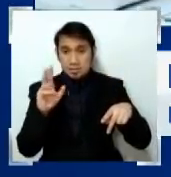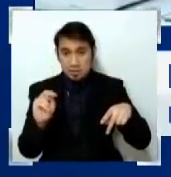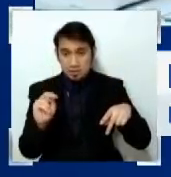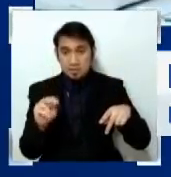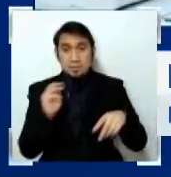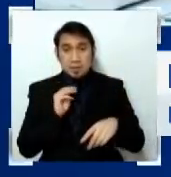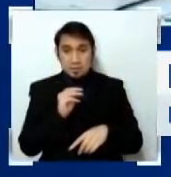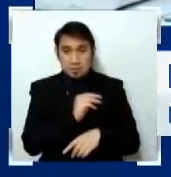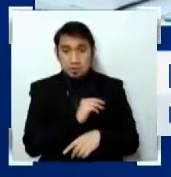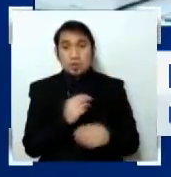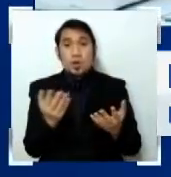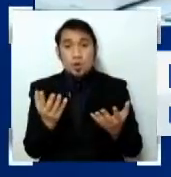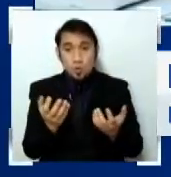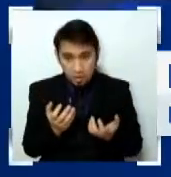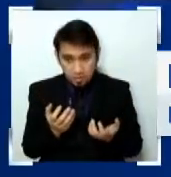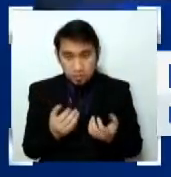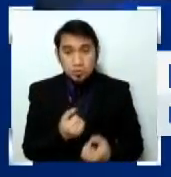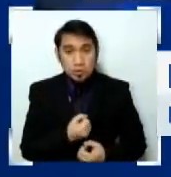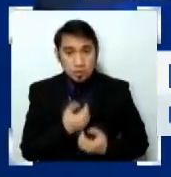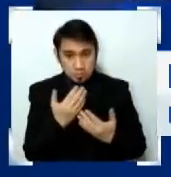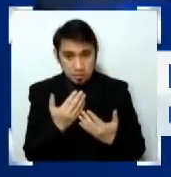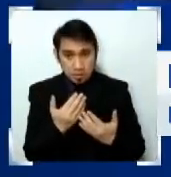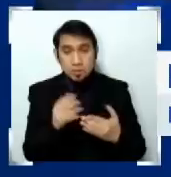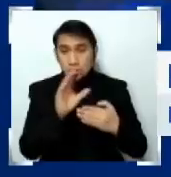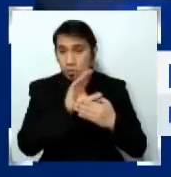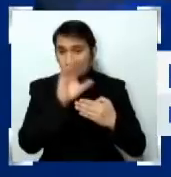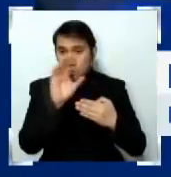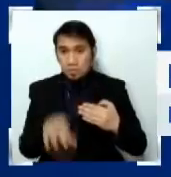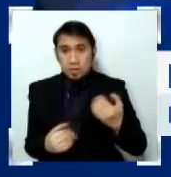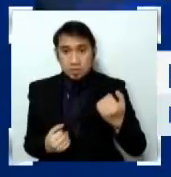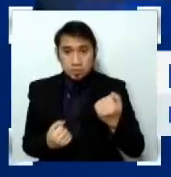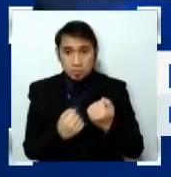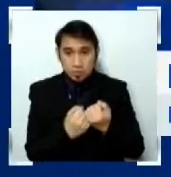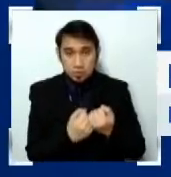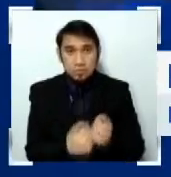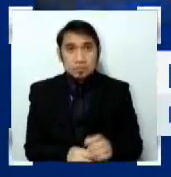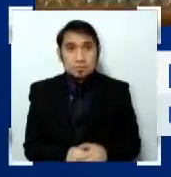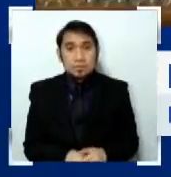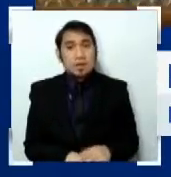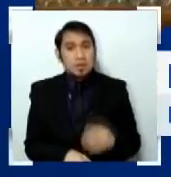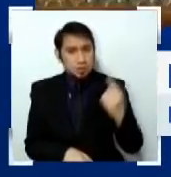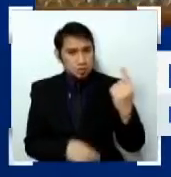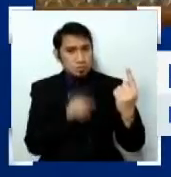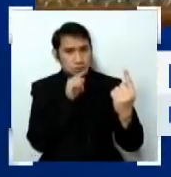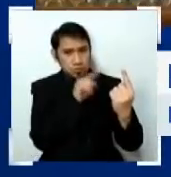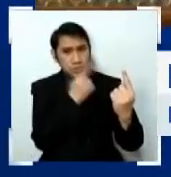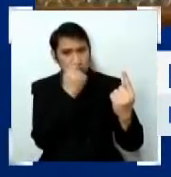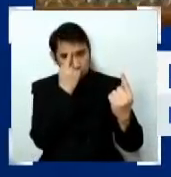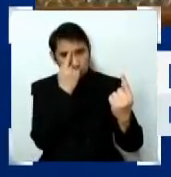their unity and full support. Wala kang magiging kalaban sa vice president, sir. Guaranteed. Kung